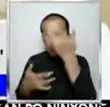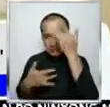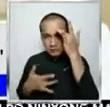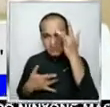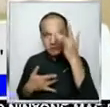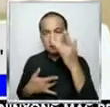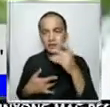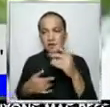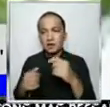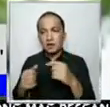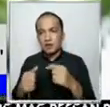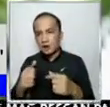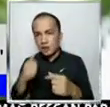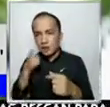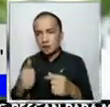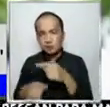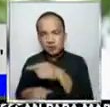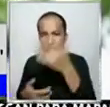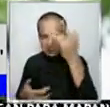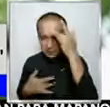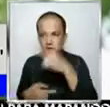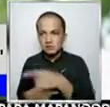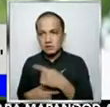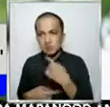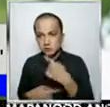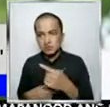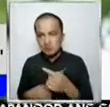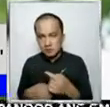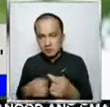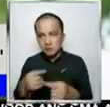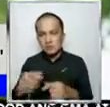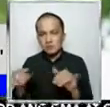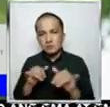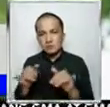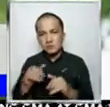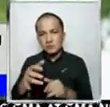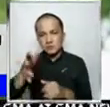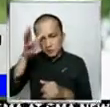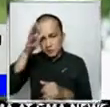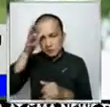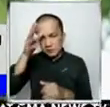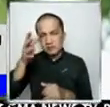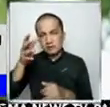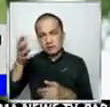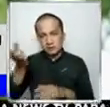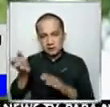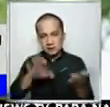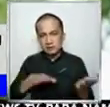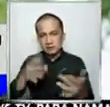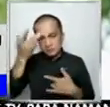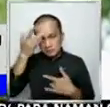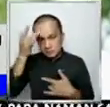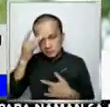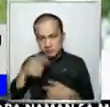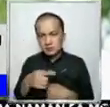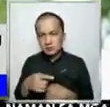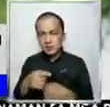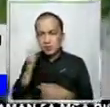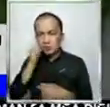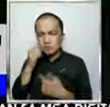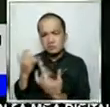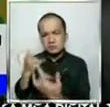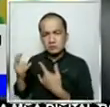Ayaw ko mama magkasakit ka. So ito yung papa niya na matay sa diabetes. Maalalahanin yun, walang uwi ho yun na